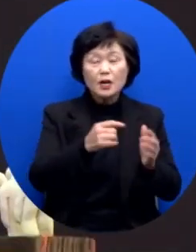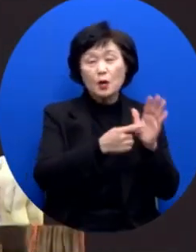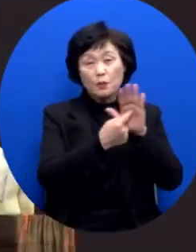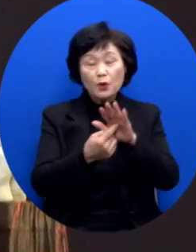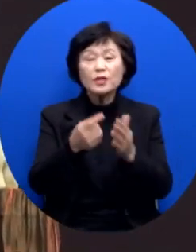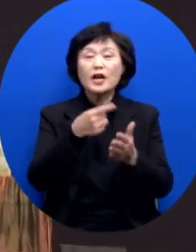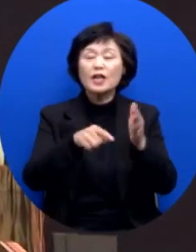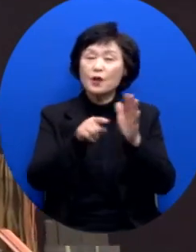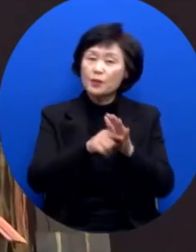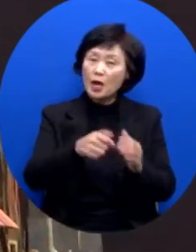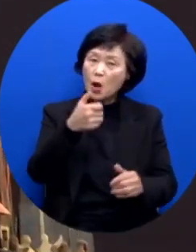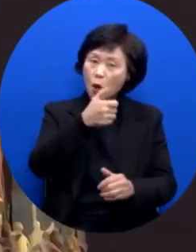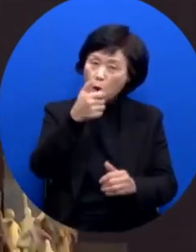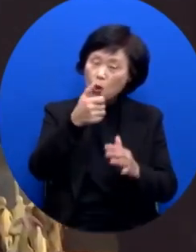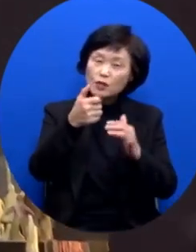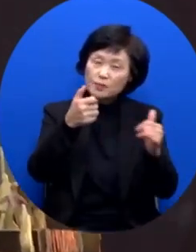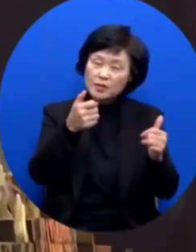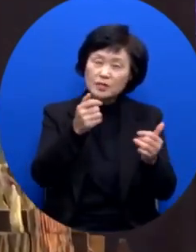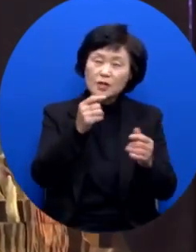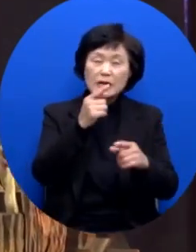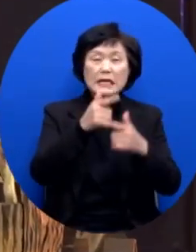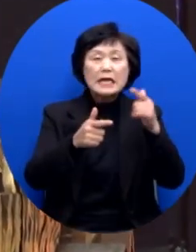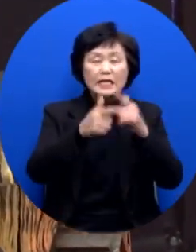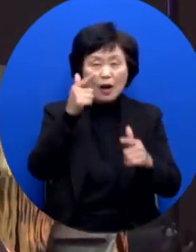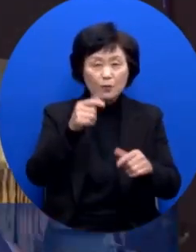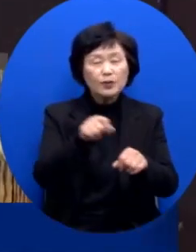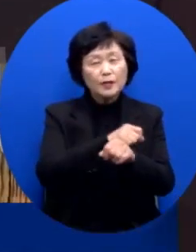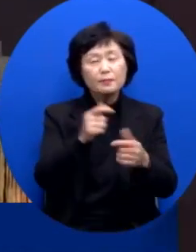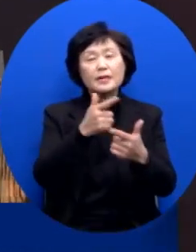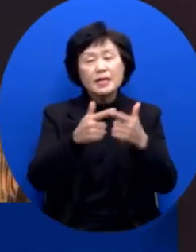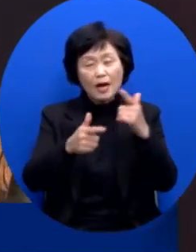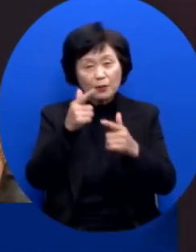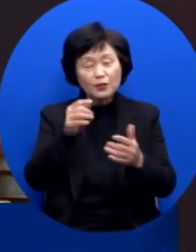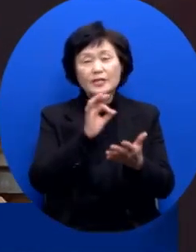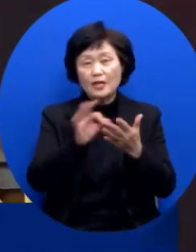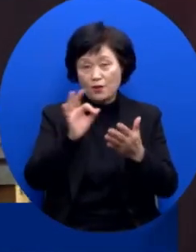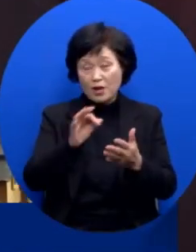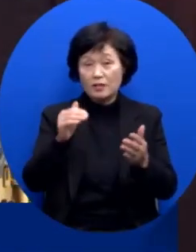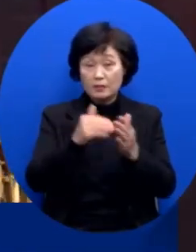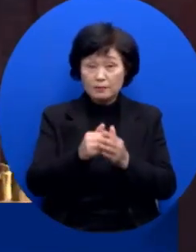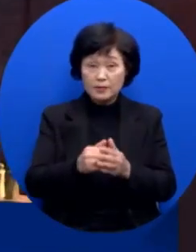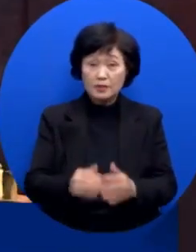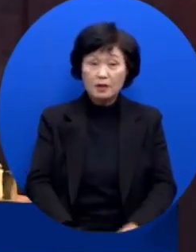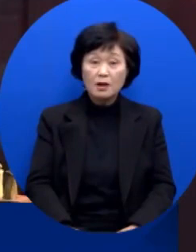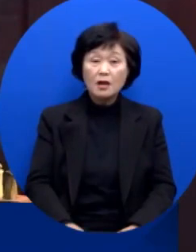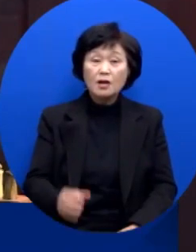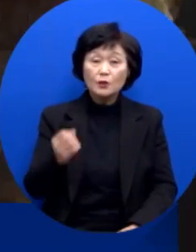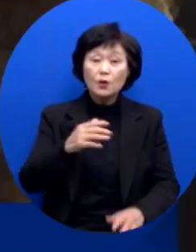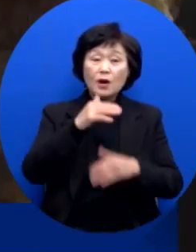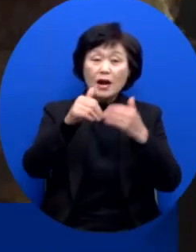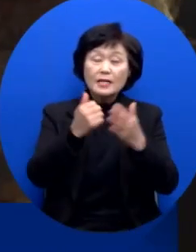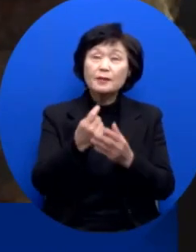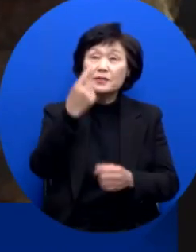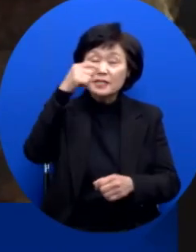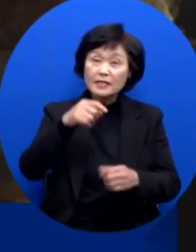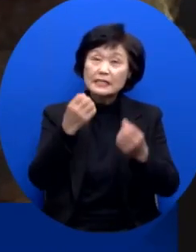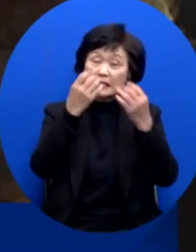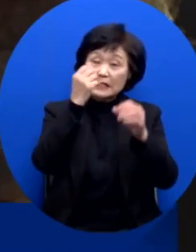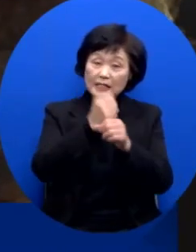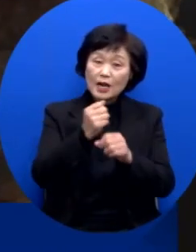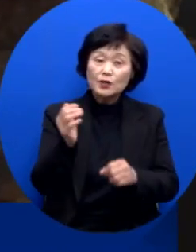50종이 넘는 특수목을 사용했습니다 하나님의 천지창조부터 노아의 방주까지 하다 보니까